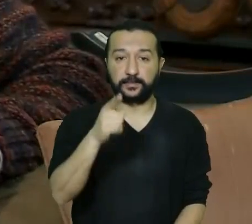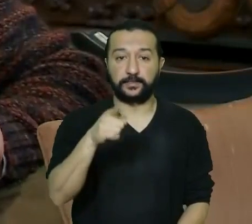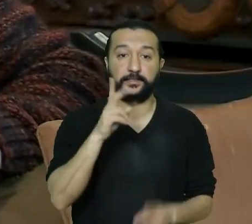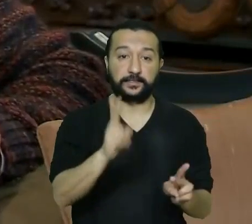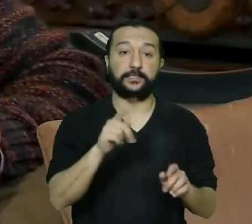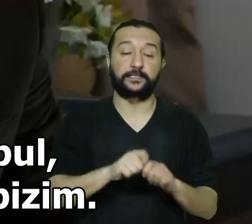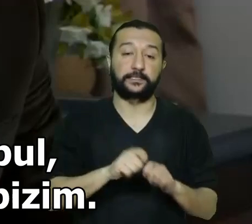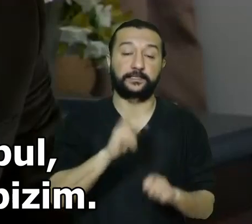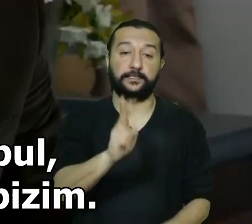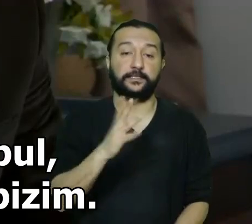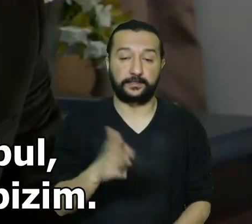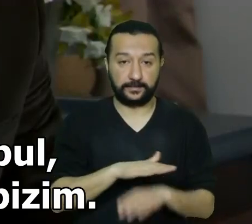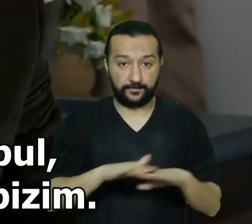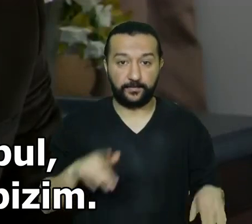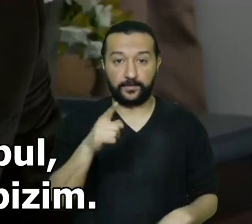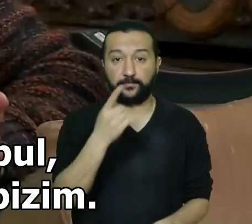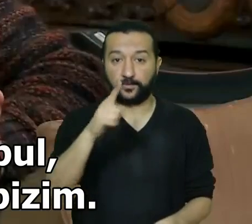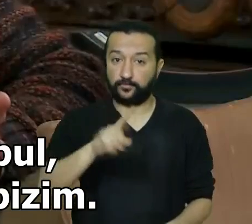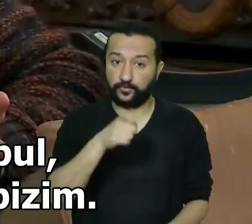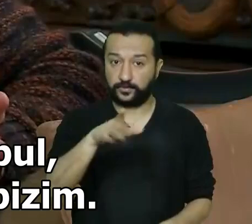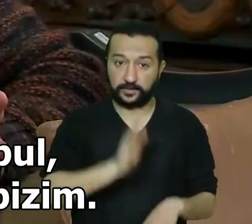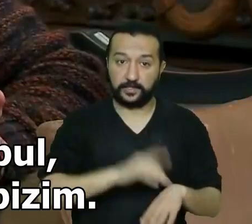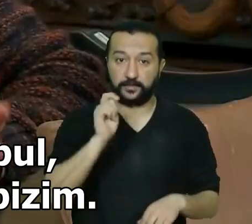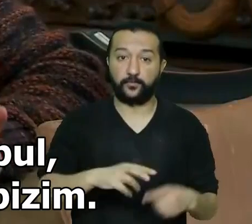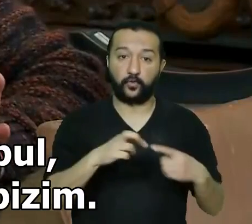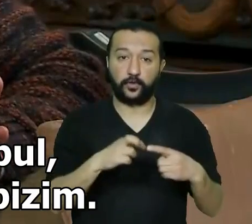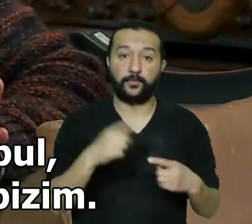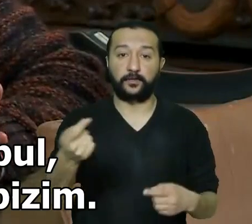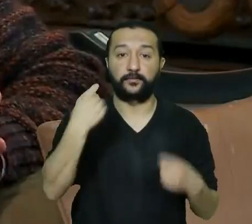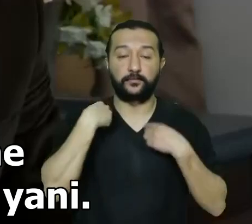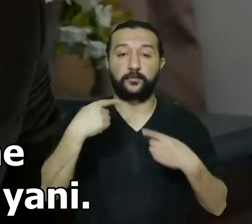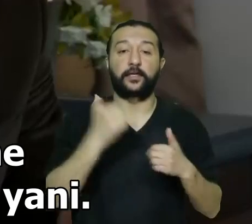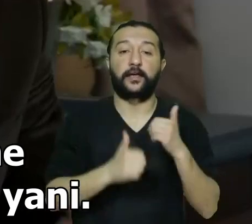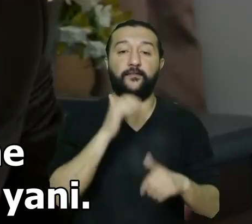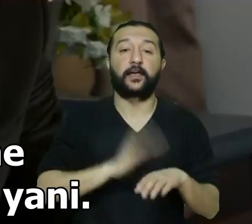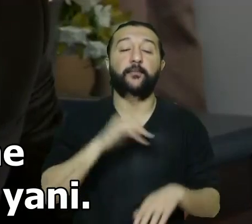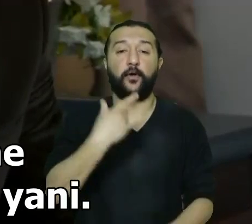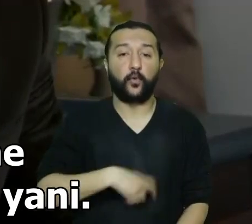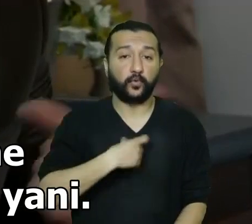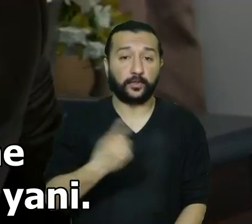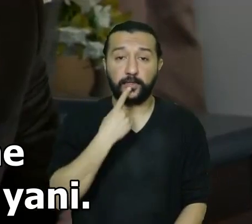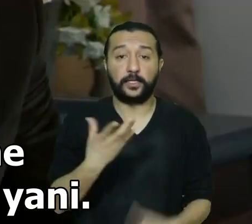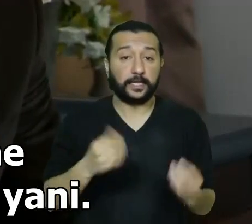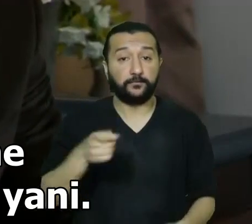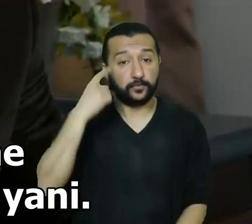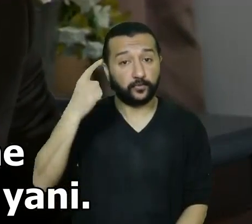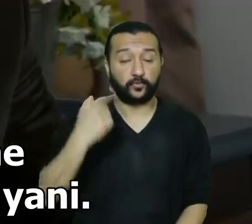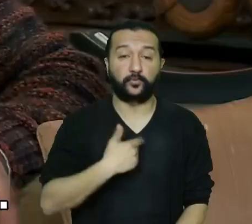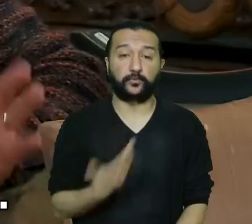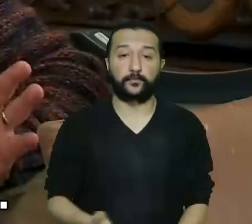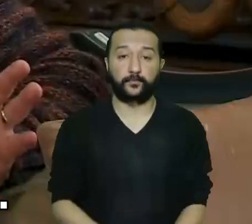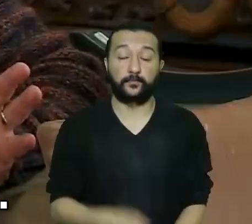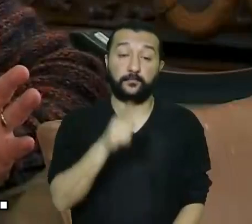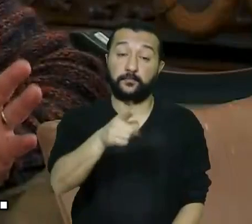bu senin işin. Tamam mı? Yani bir şeyler bul, Rüyamı üstümüze saldırtma bizimle. Hayır, özel bir şey diyor. Ne bulacağım onu düşünüyorum